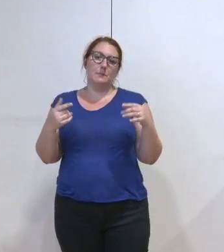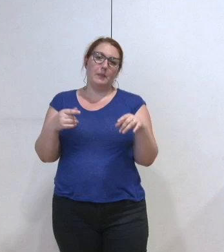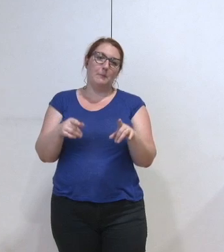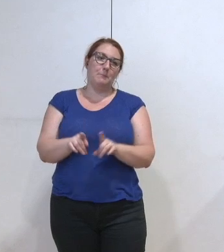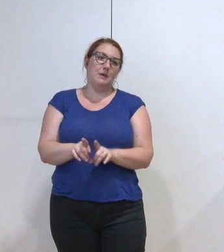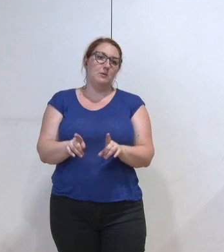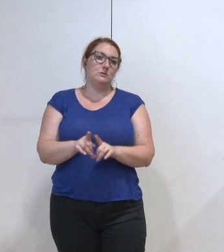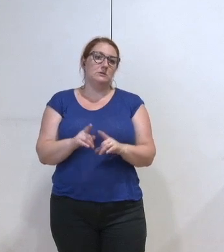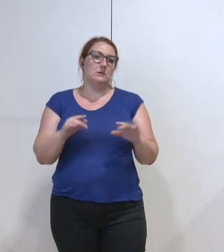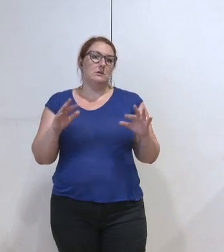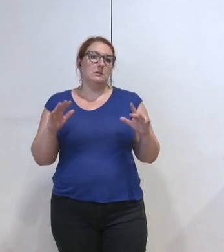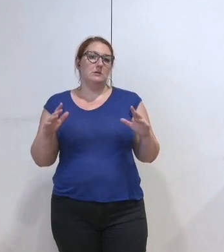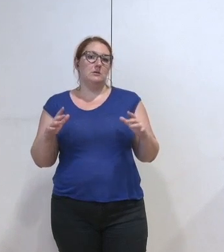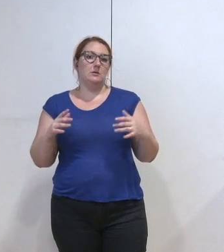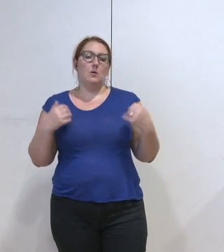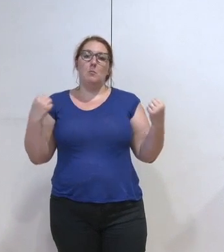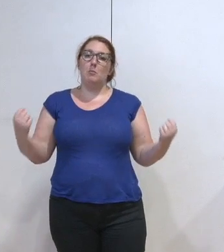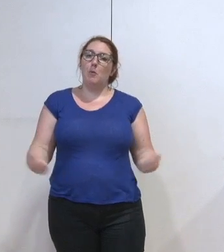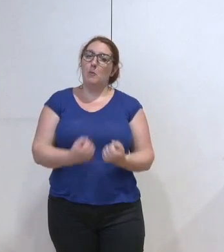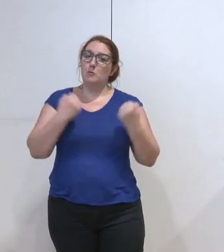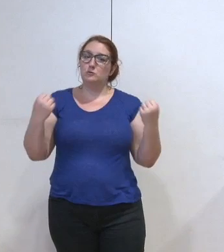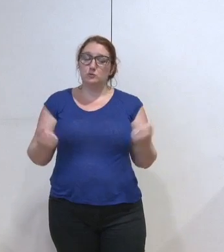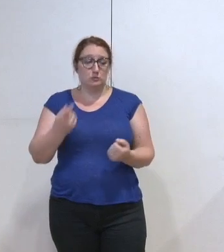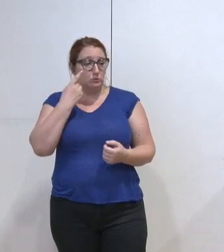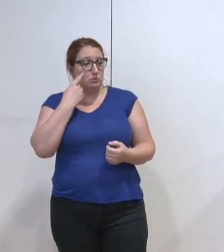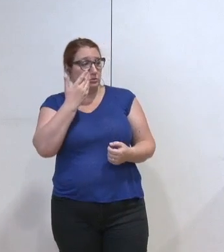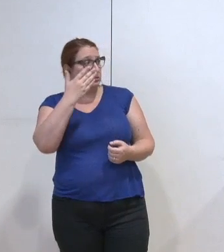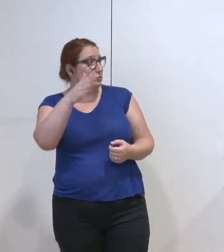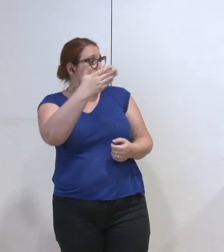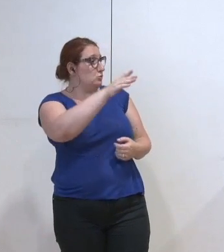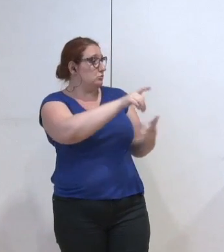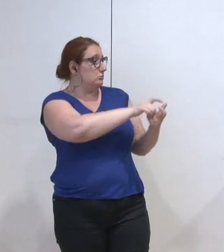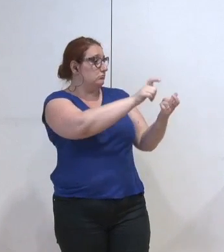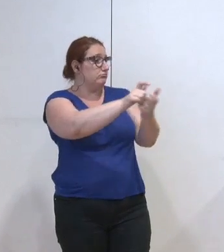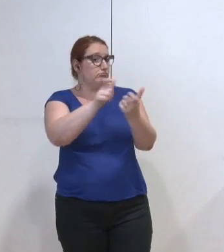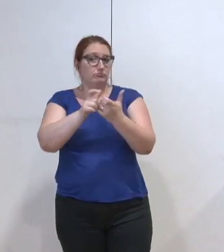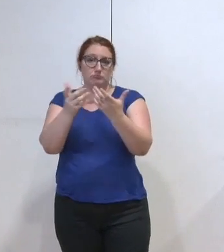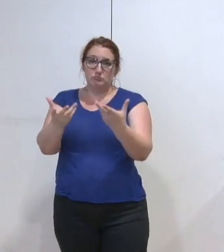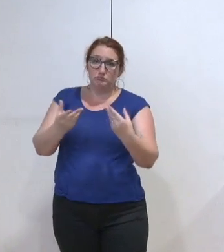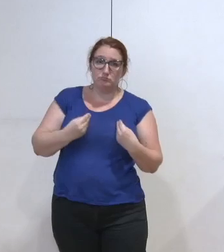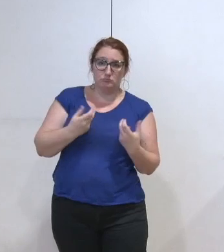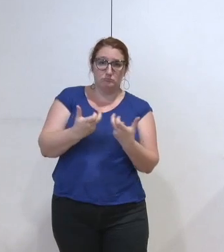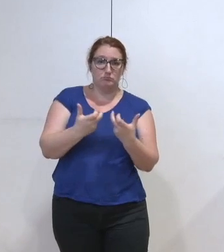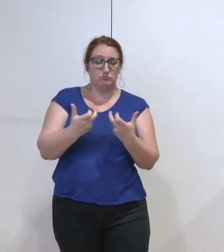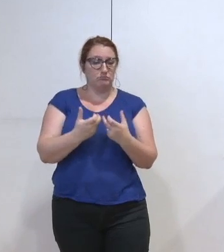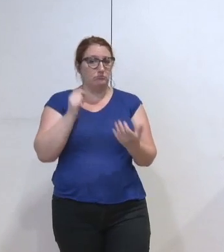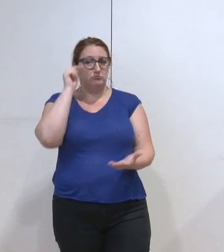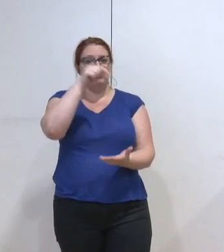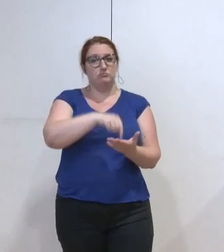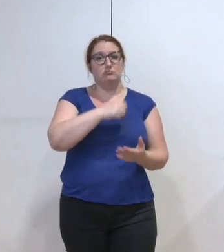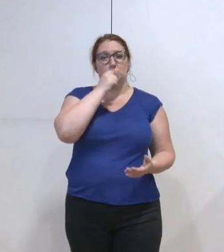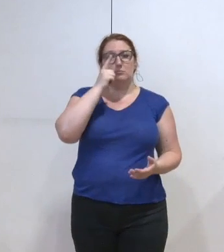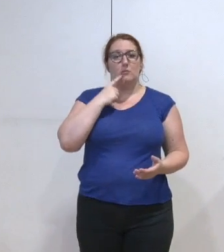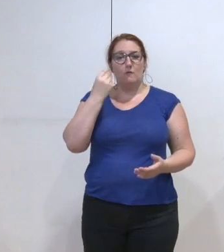euh promotion auprès des autres lieux d'accueil que peuvent être par par exemple les lieux d'accueil enfants parents les